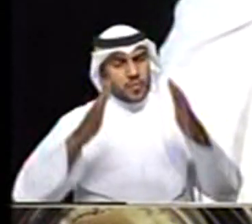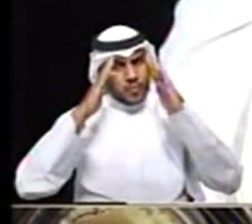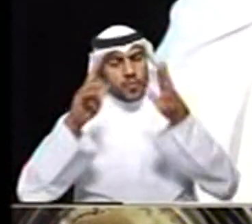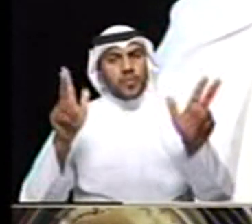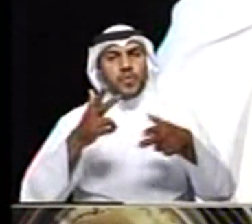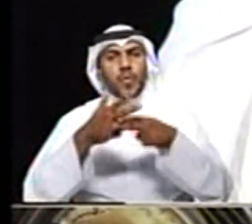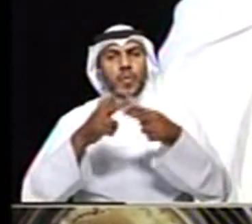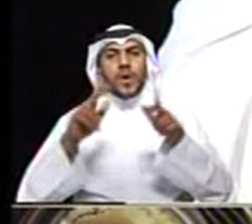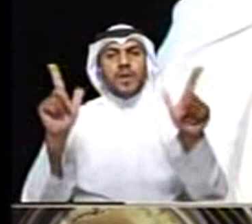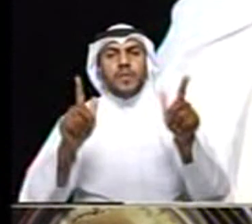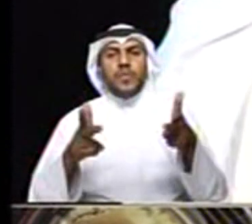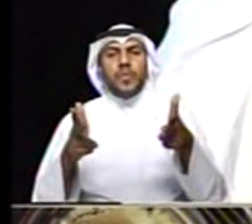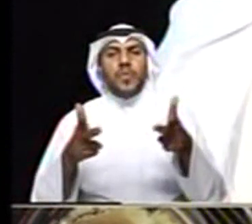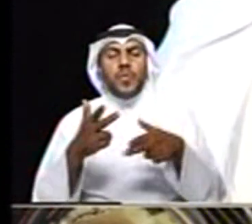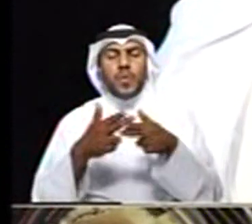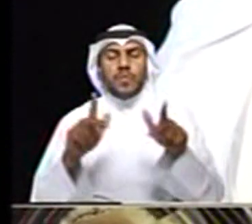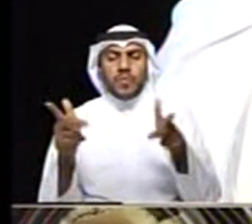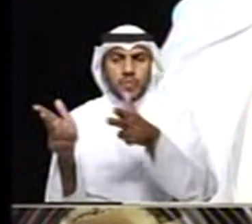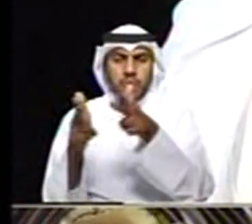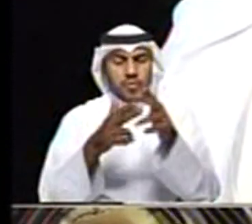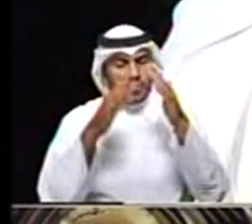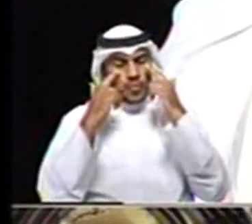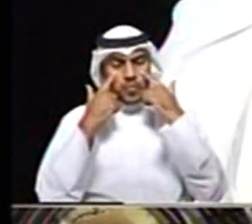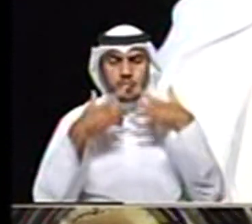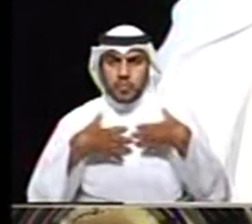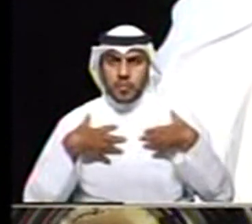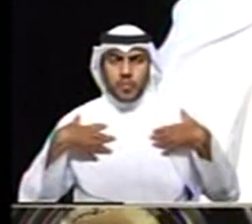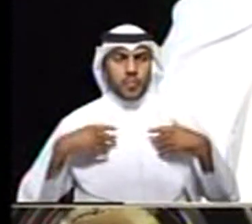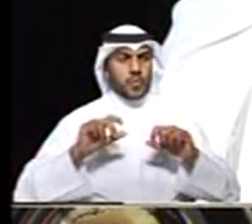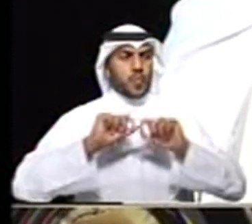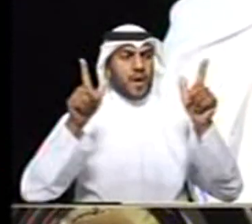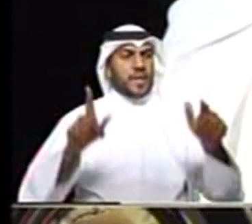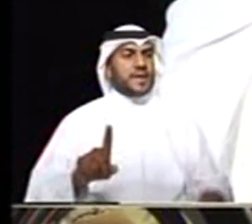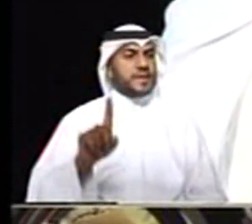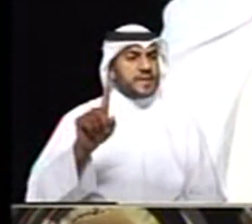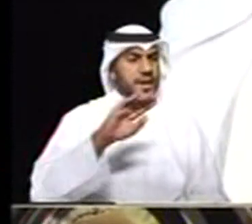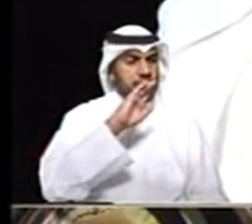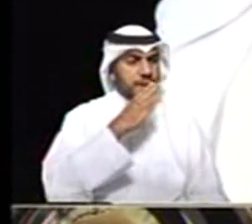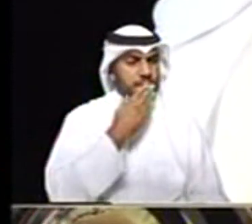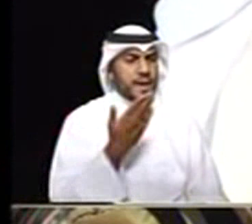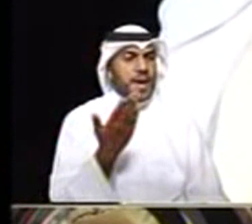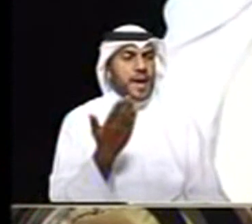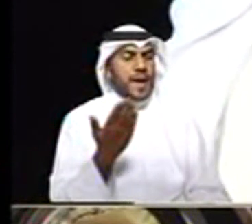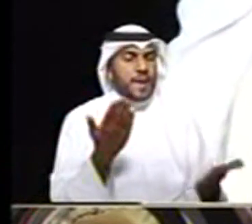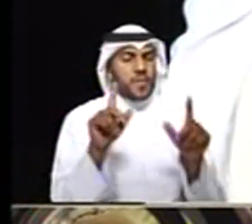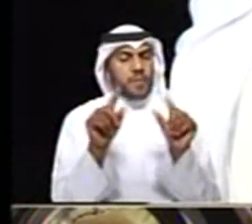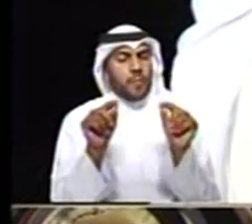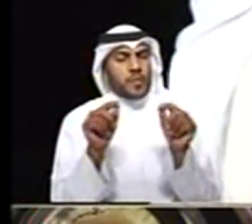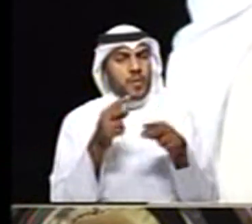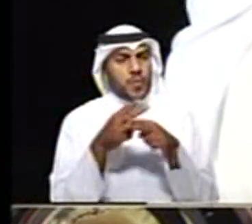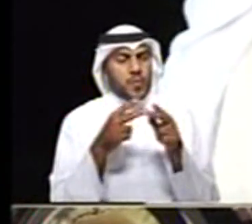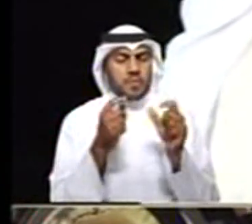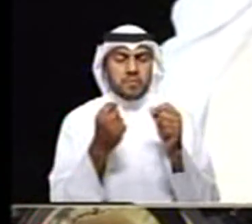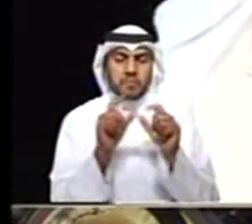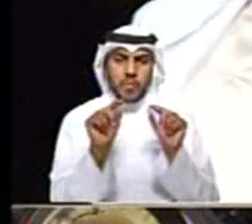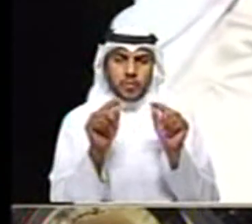المتميزة. فعلا لمسنا في الآونة الأخيرة الآن تميز جدا